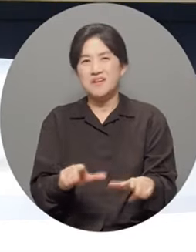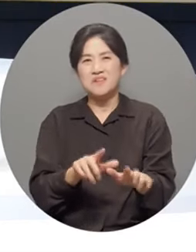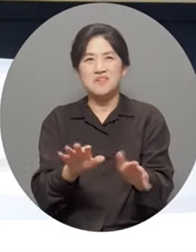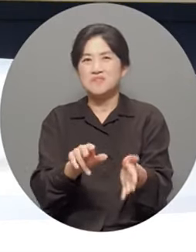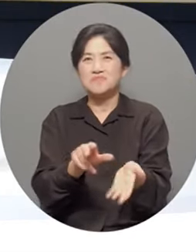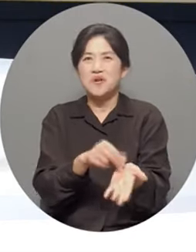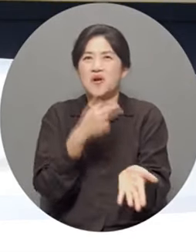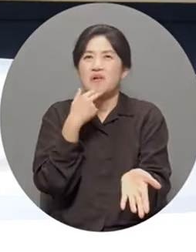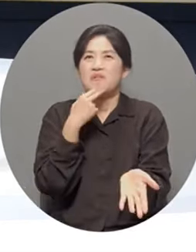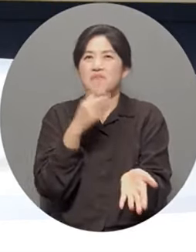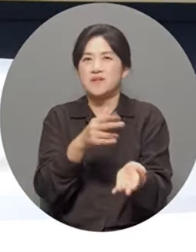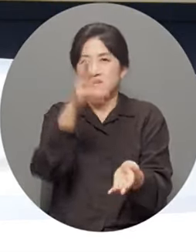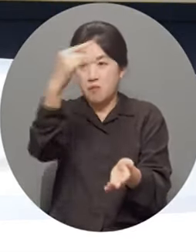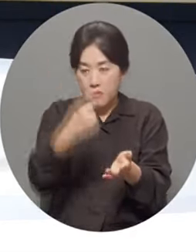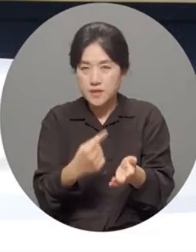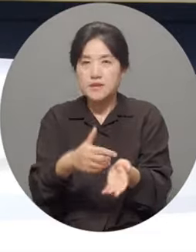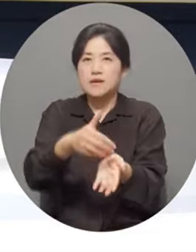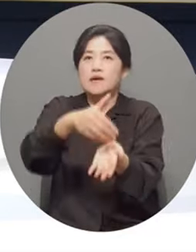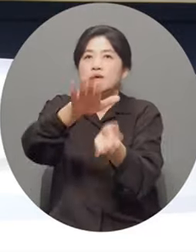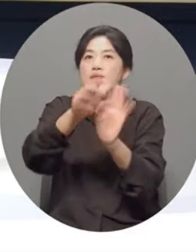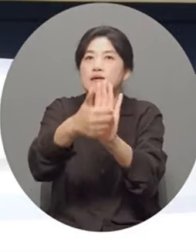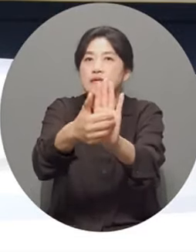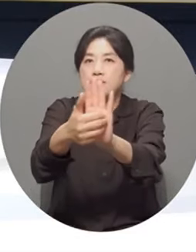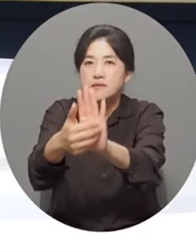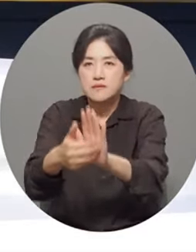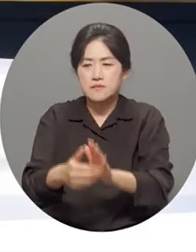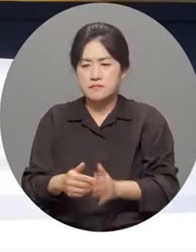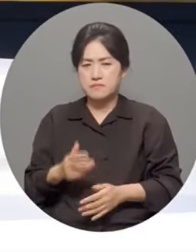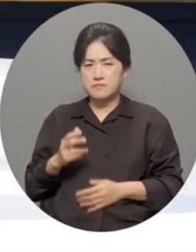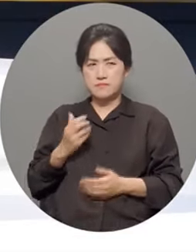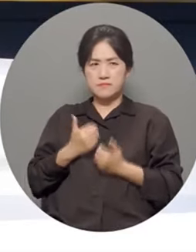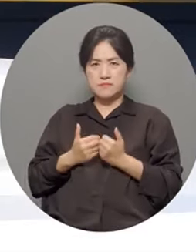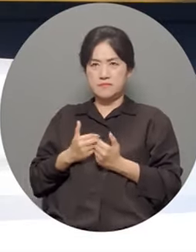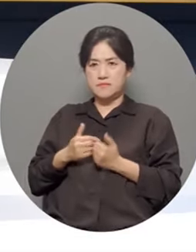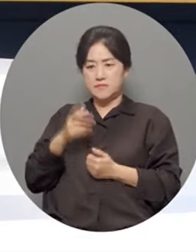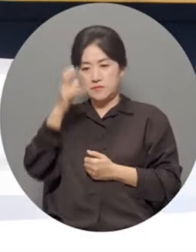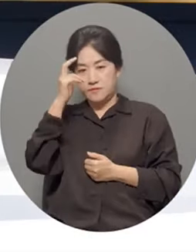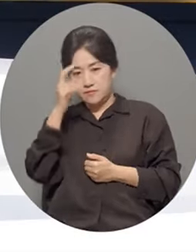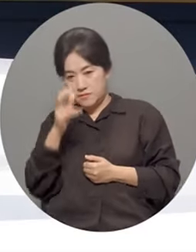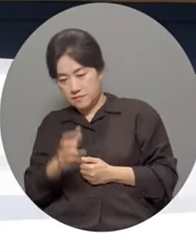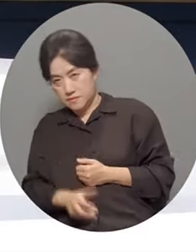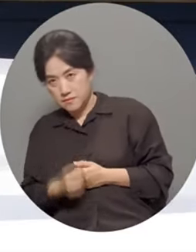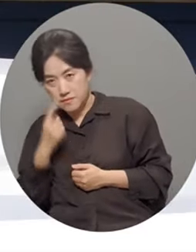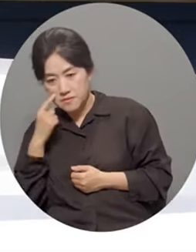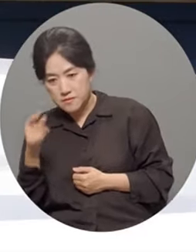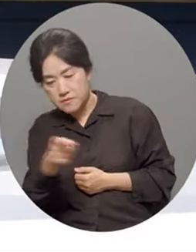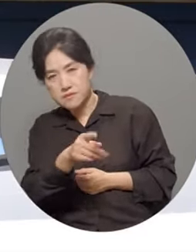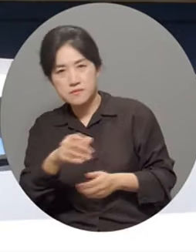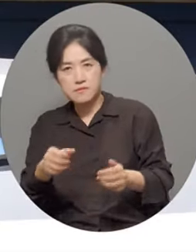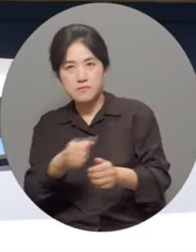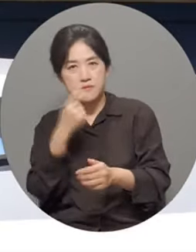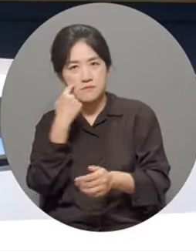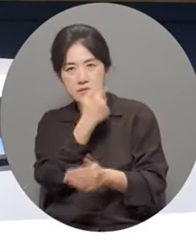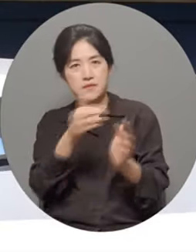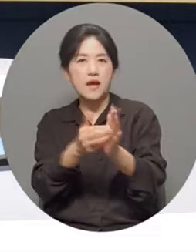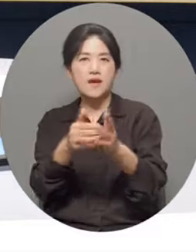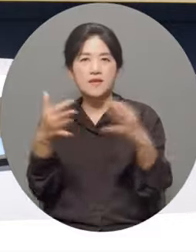출동한 경찰을 돌려보내려고 했지만 이상하다고 느낀 경찰이 폭행 사실을 확인해냈습니다. 김하은